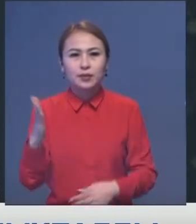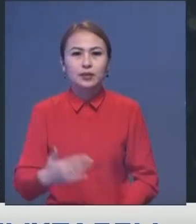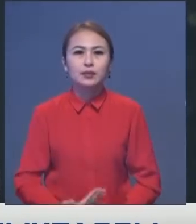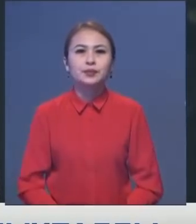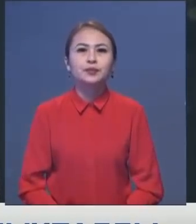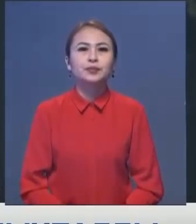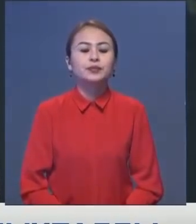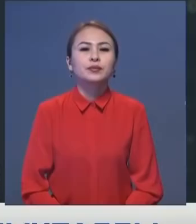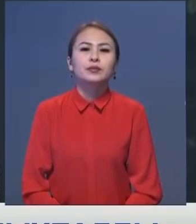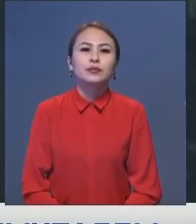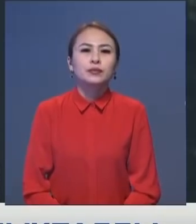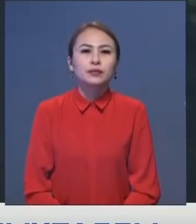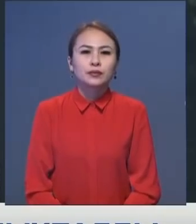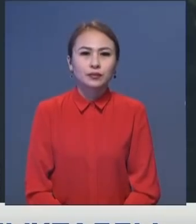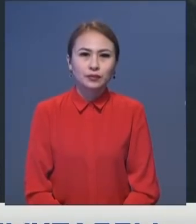асып кетті.